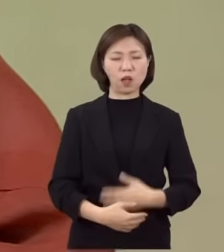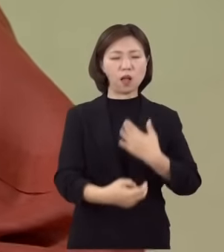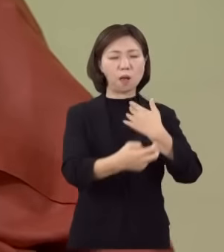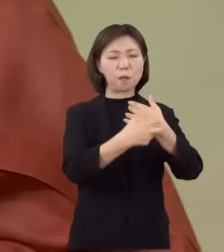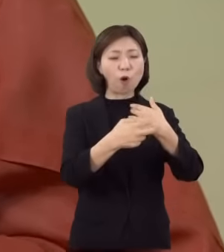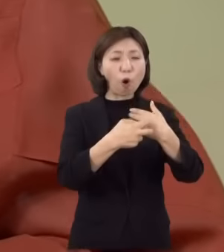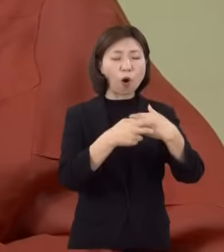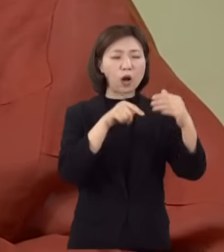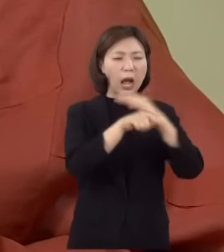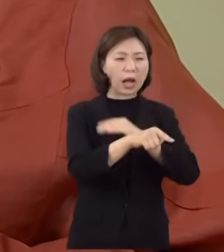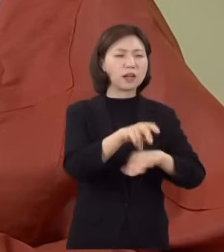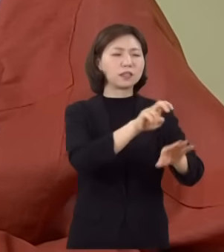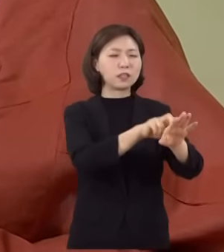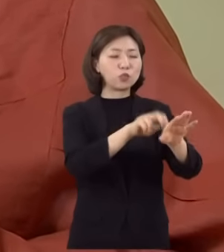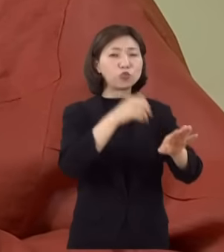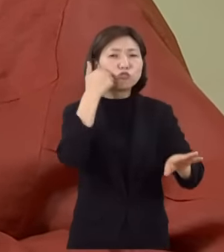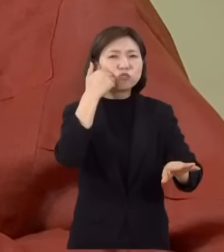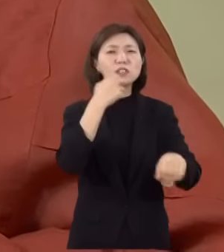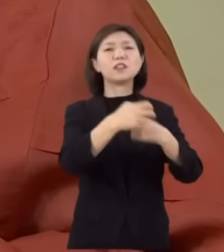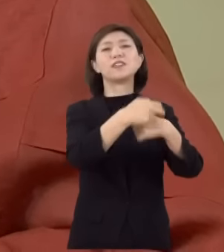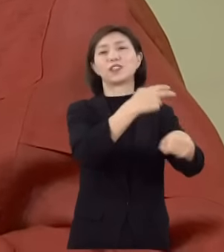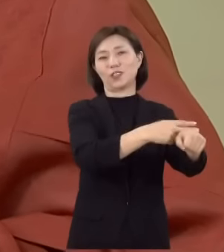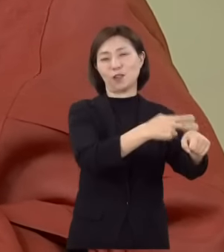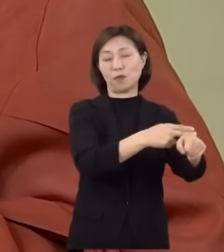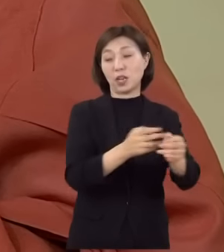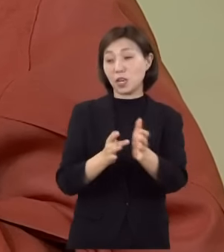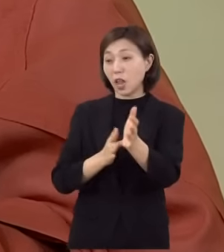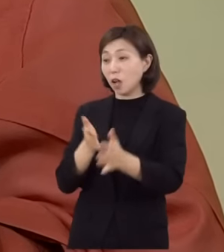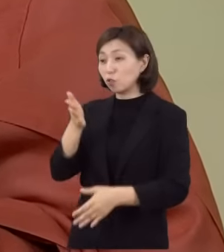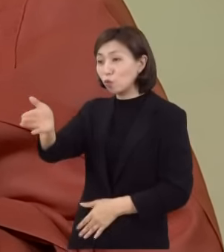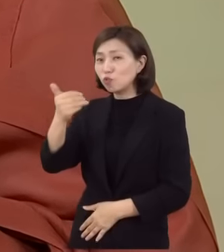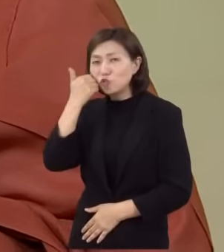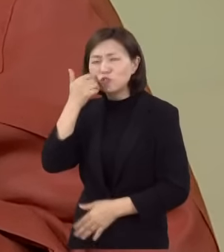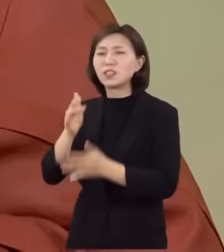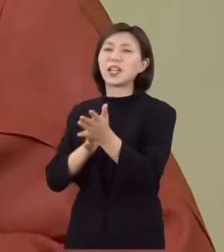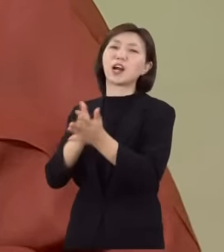약은 약사에게 그러니까 꼭 명심하시기